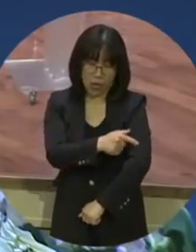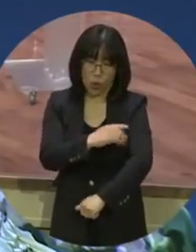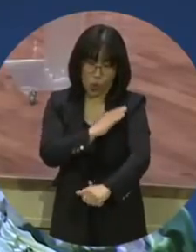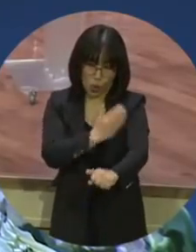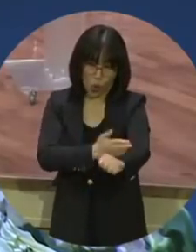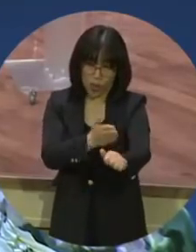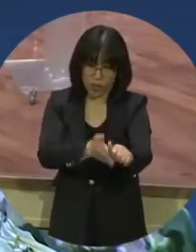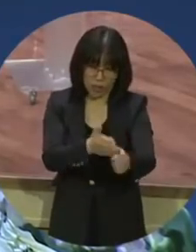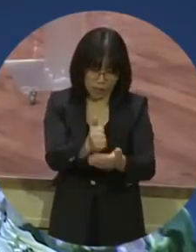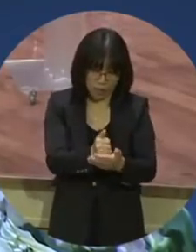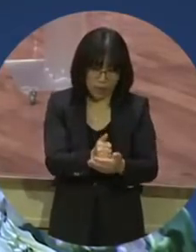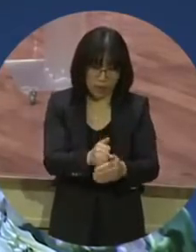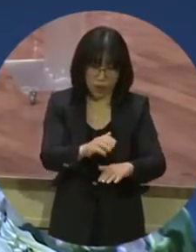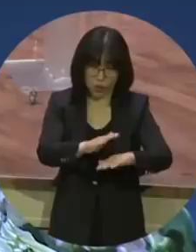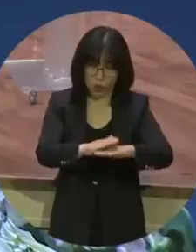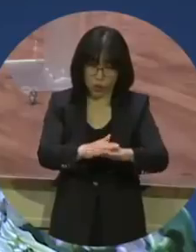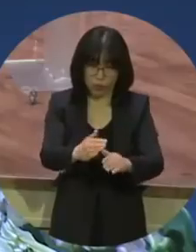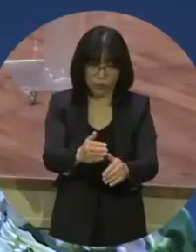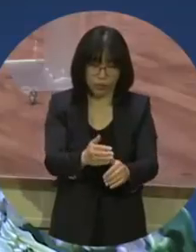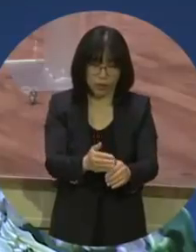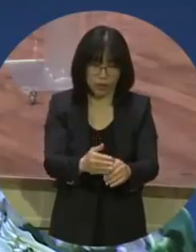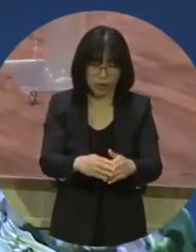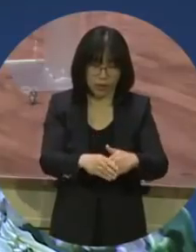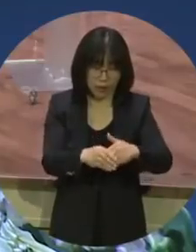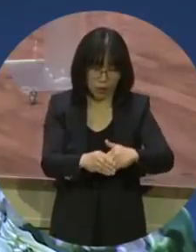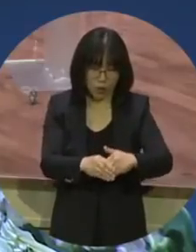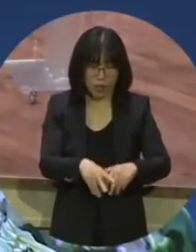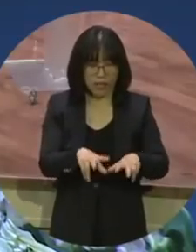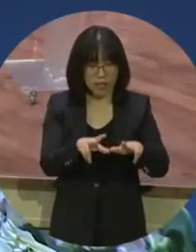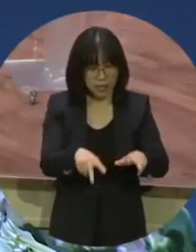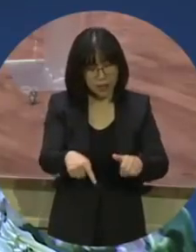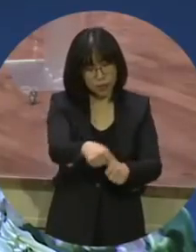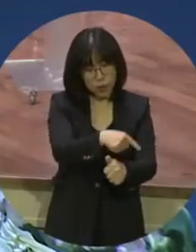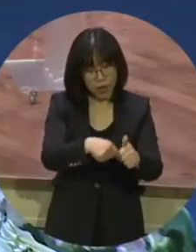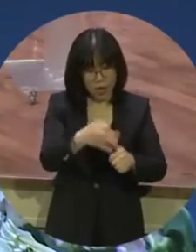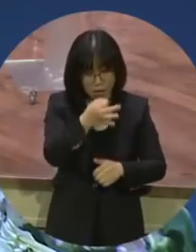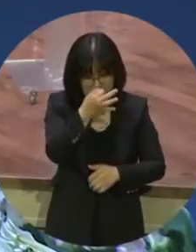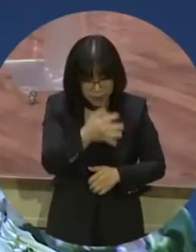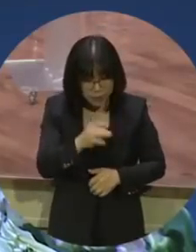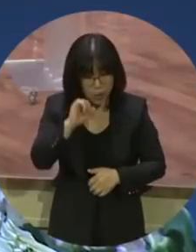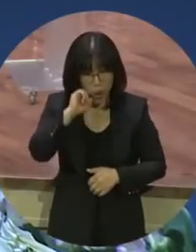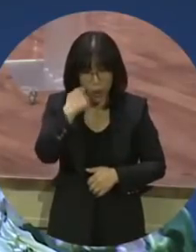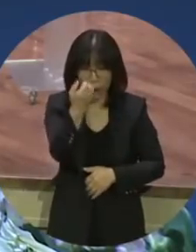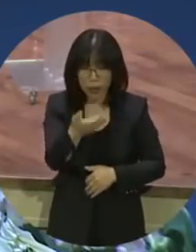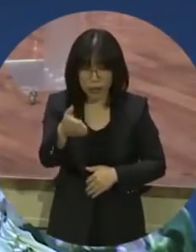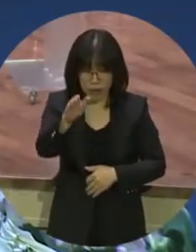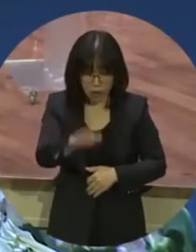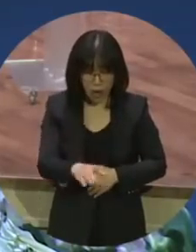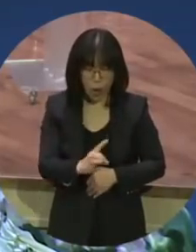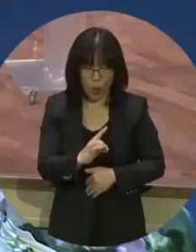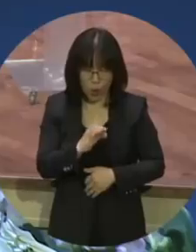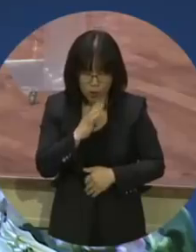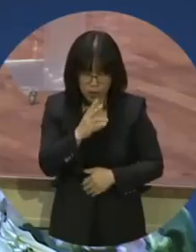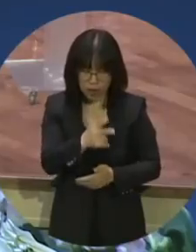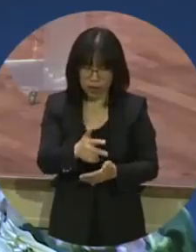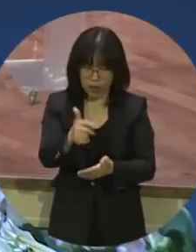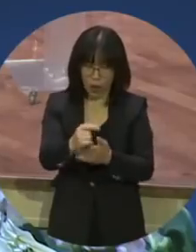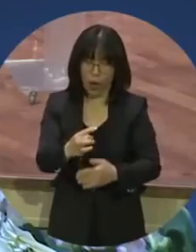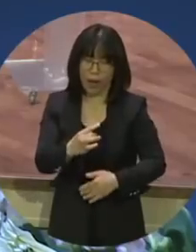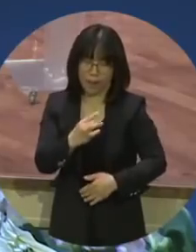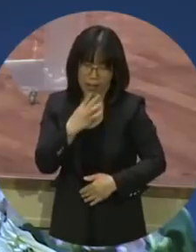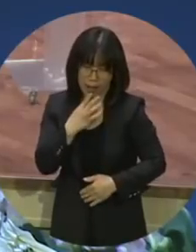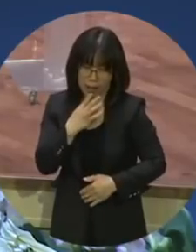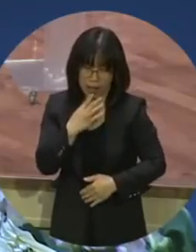권사님, 이런 상황 속에서 이런 지금 형편 속에서 오직 여호와 하나님만을